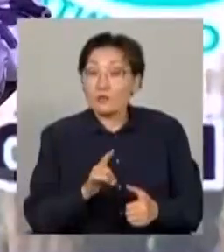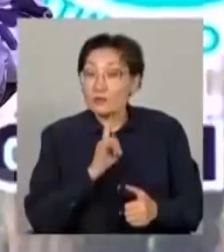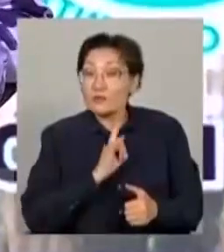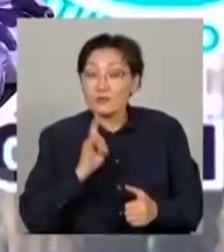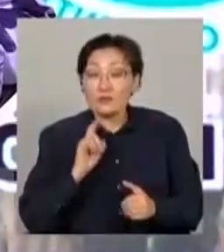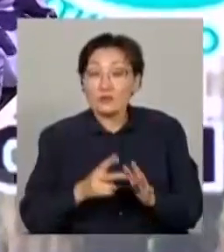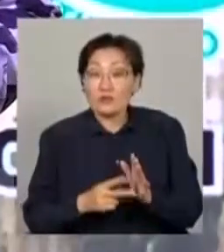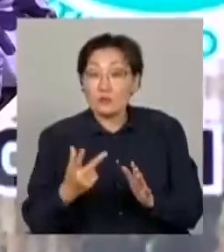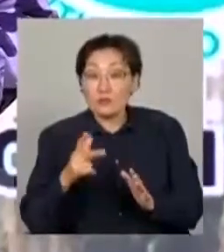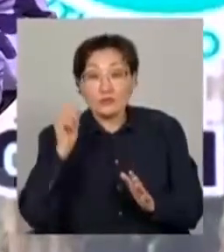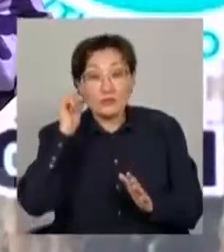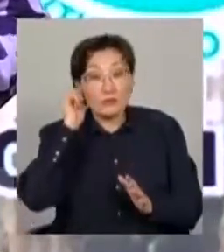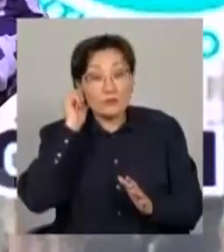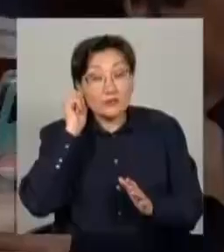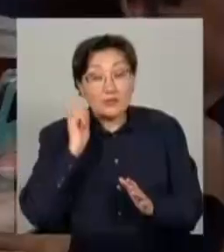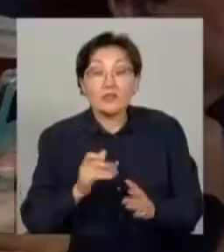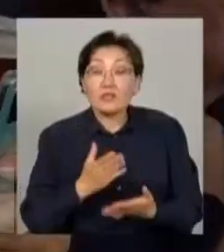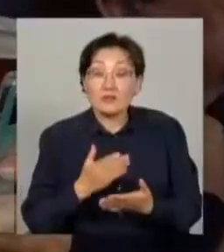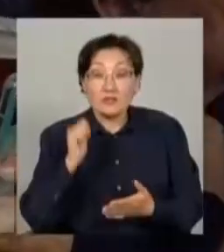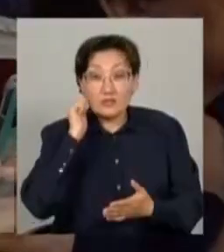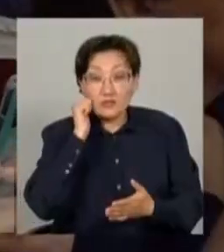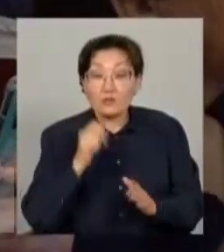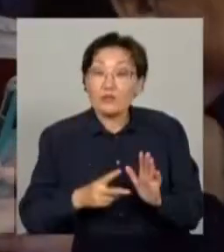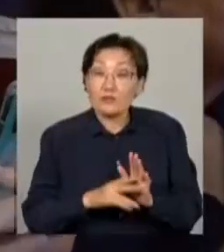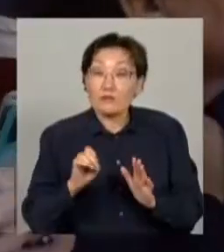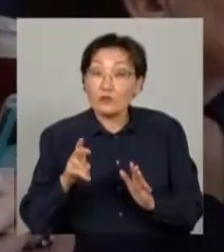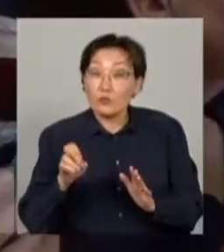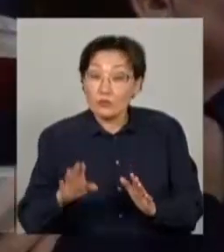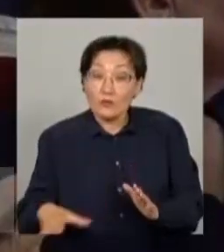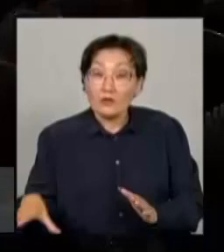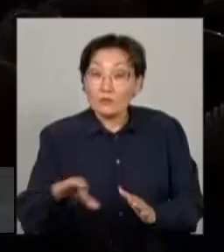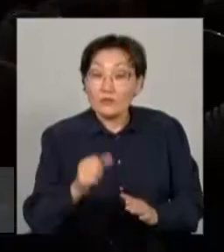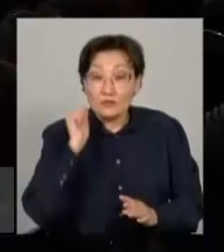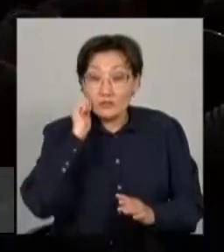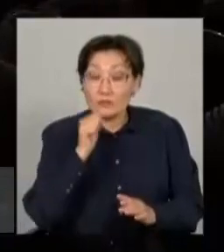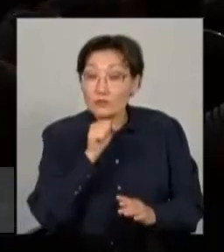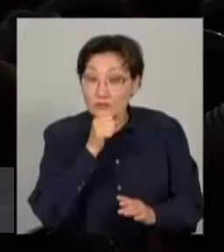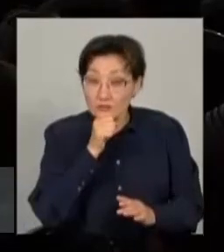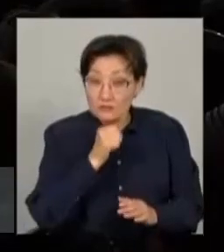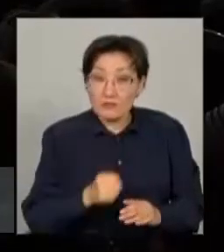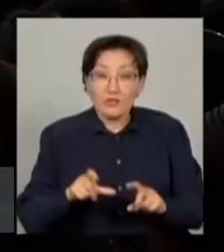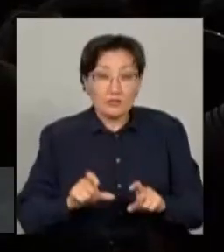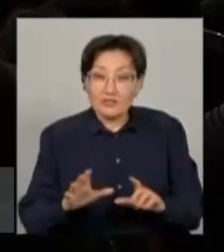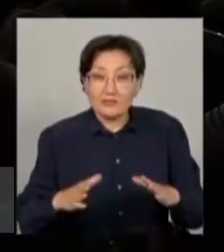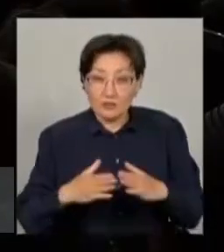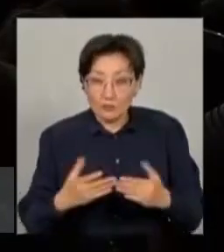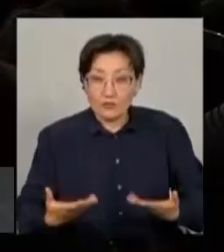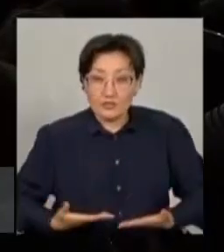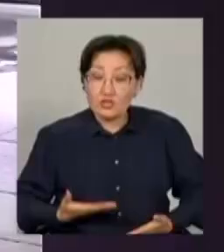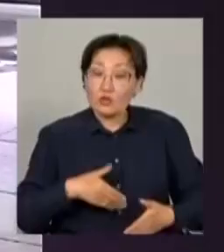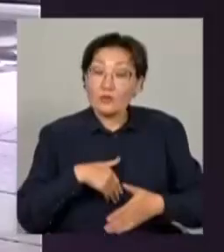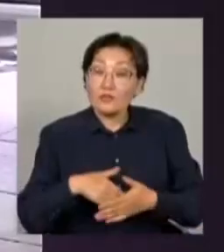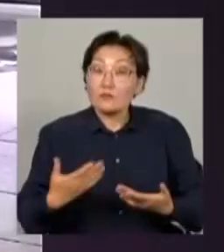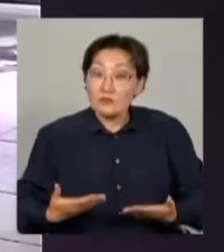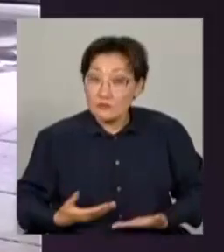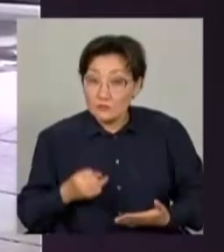свои 73 года она является бабушкой 7 внуков. Женщина призывает всех бабушек и дедушек не сидеть дома, а жить активной